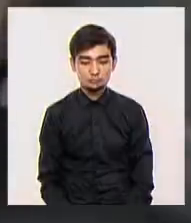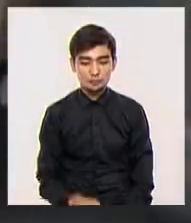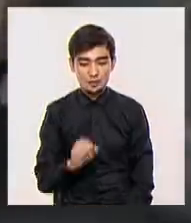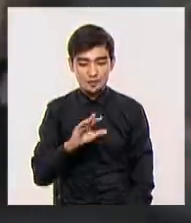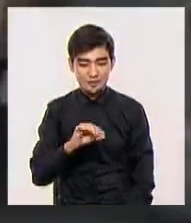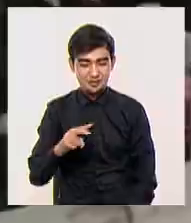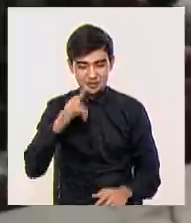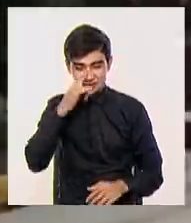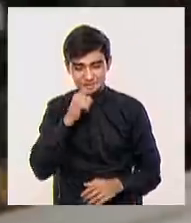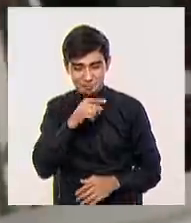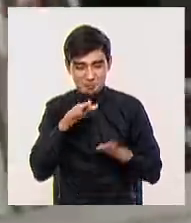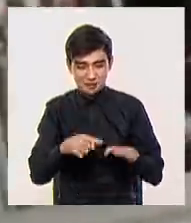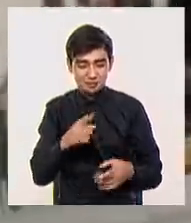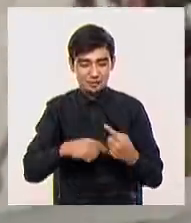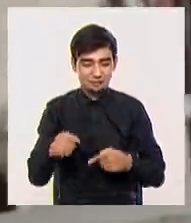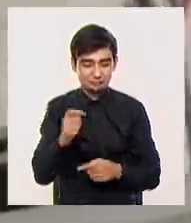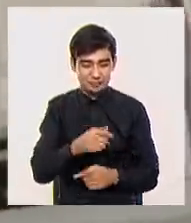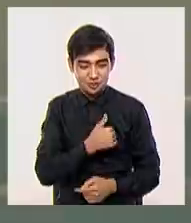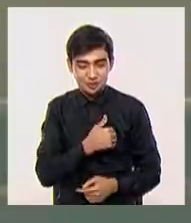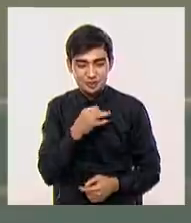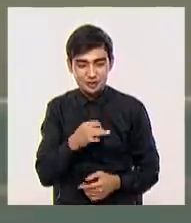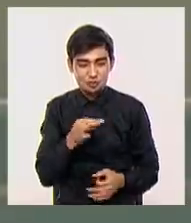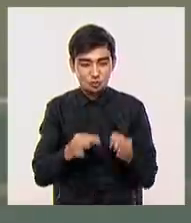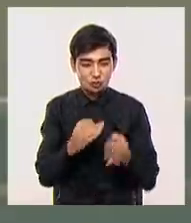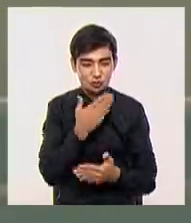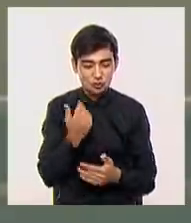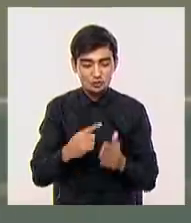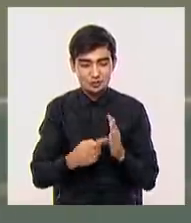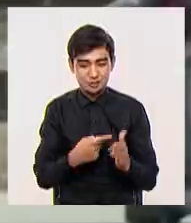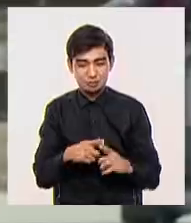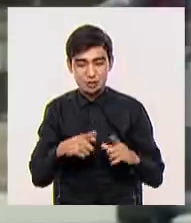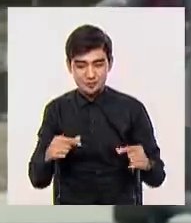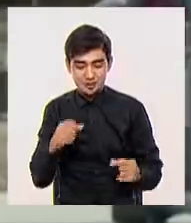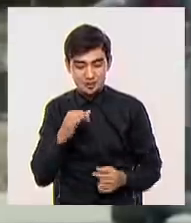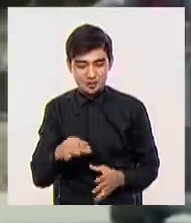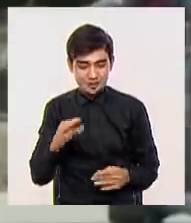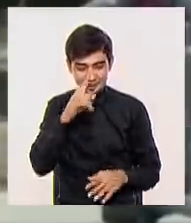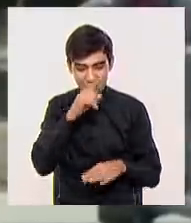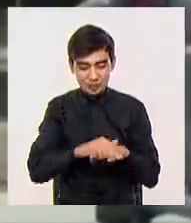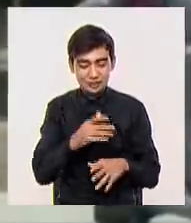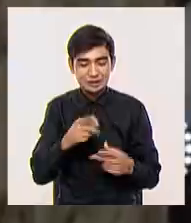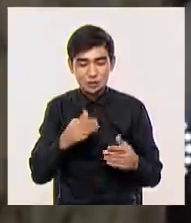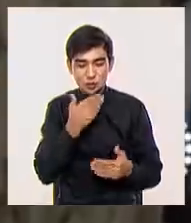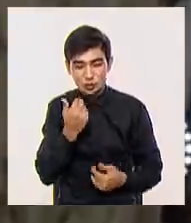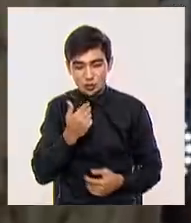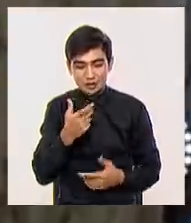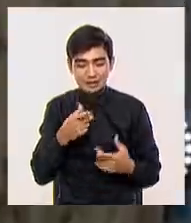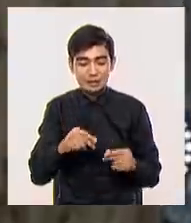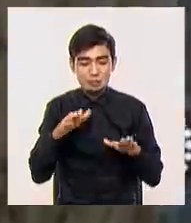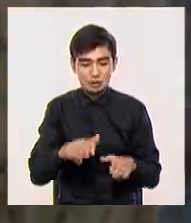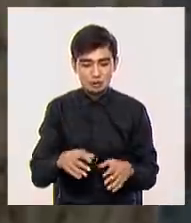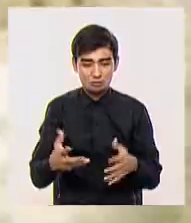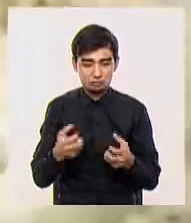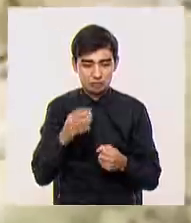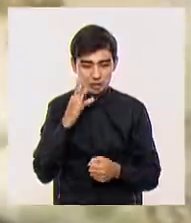Ауған қазақтарынан елге келу үшін сотталмағаны туралы анықтаманы талап етіп жатыр. Бірақ оны үкіметі жоқ Ауғанстанның қай мекемесінен